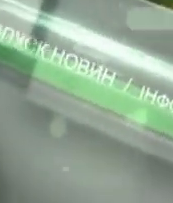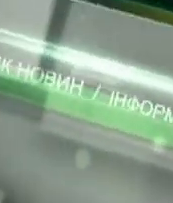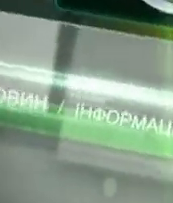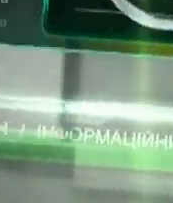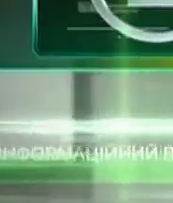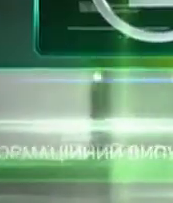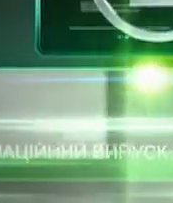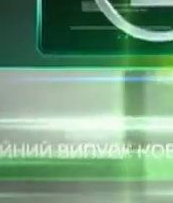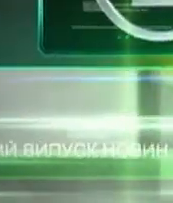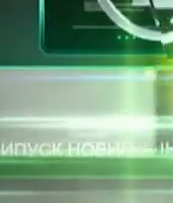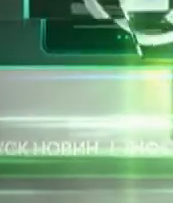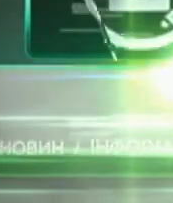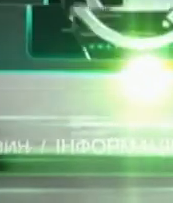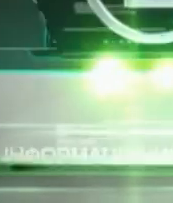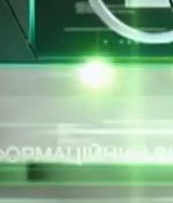Музика